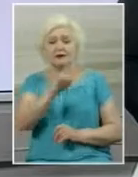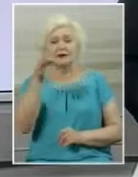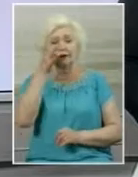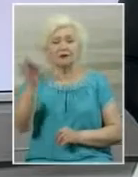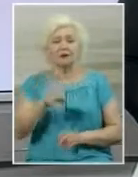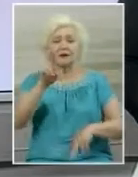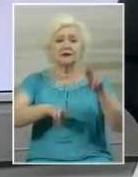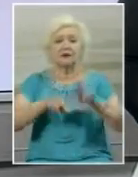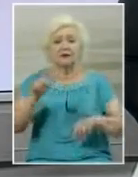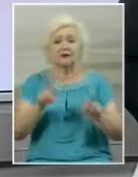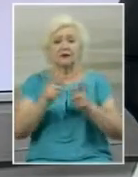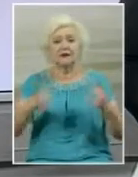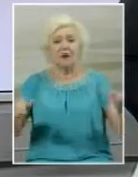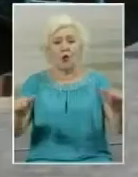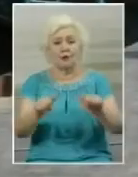за будівництво об'єкту.